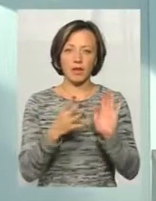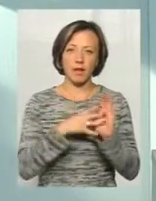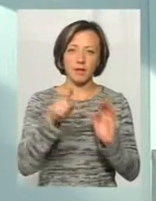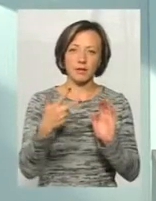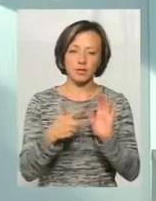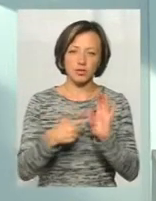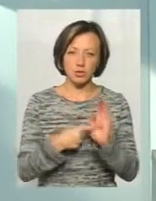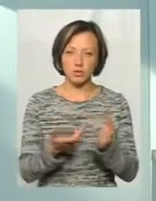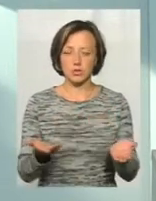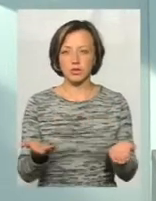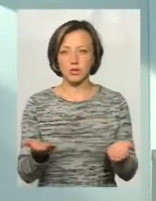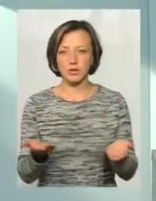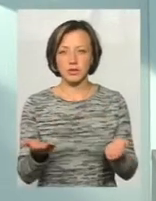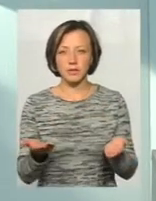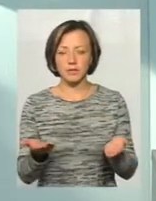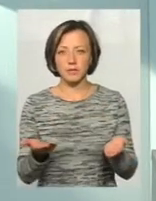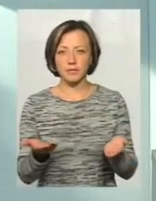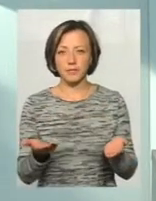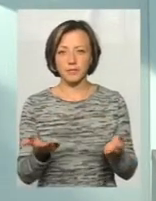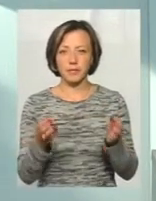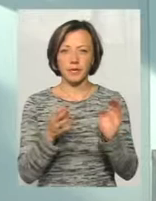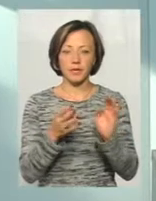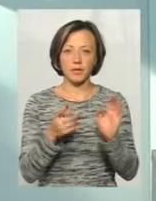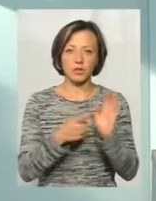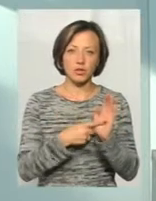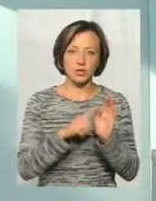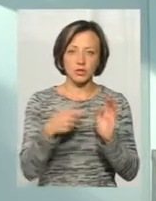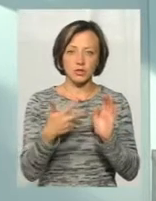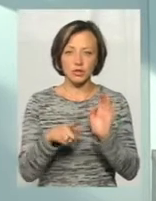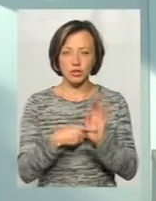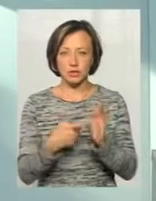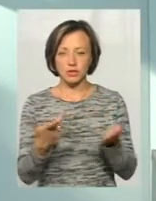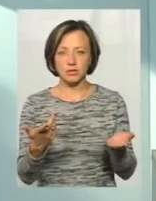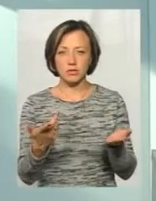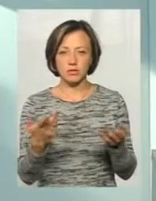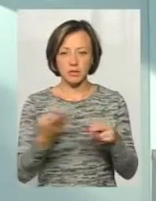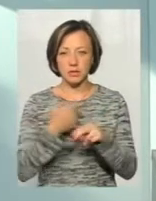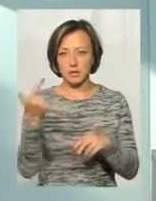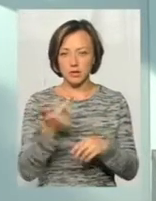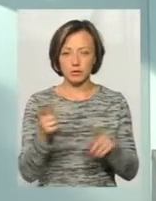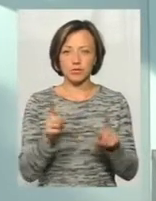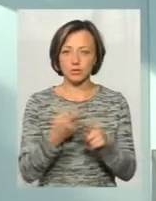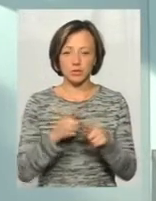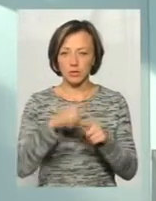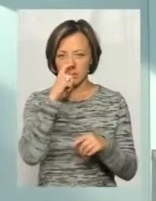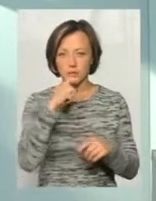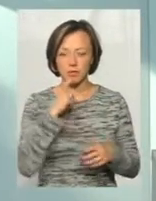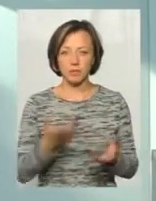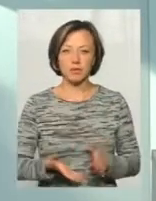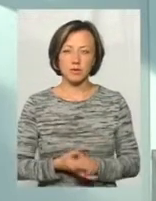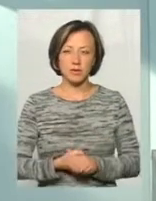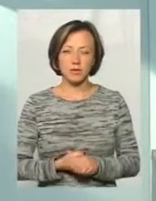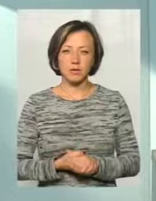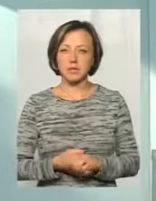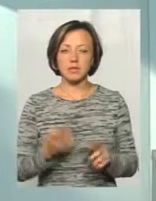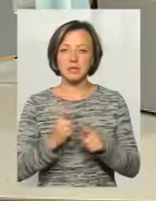чи 6 кубів, приміру, подав, пише мені 6,36, вони що безграмотні, чи що вони, скажіть, будь ласка. Це